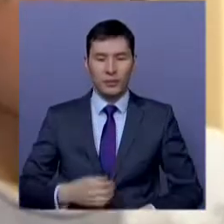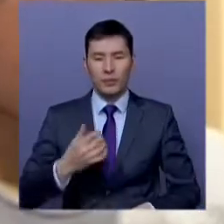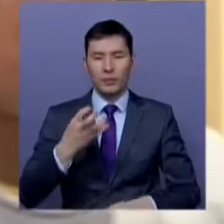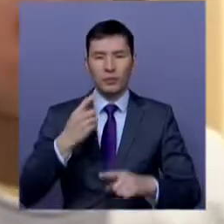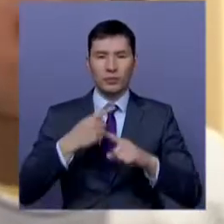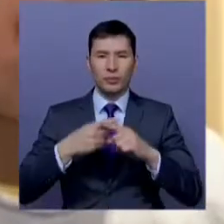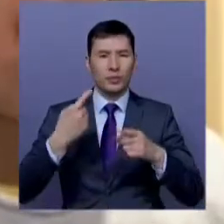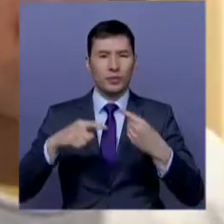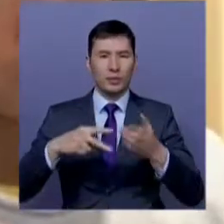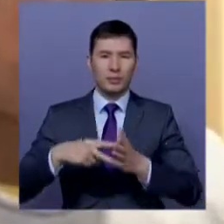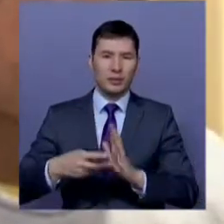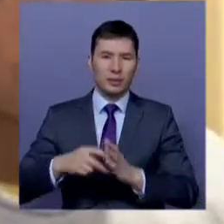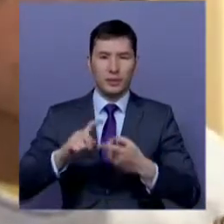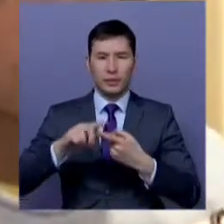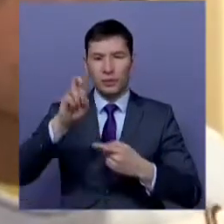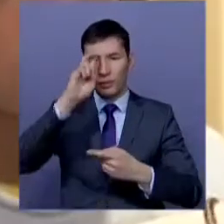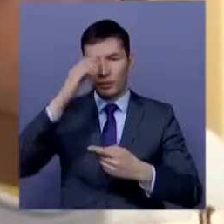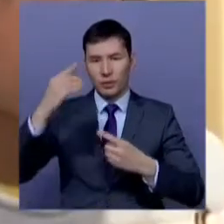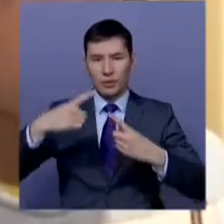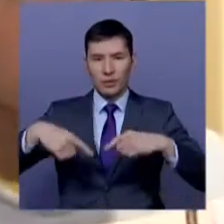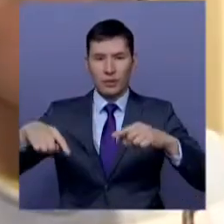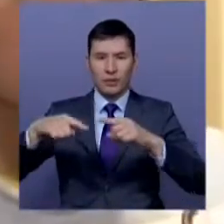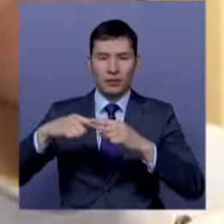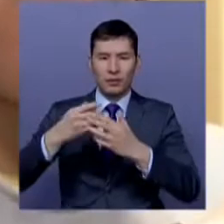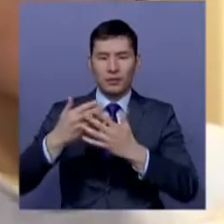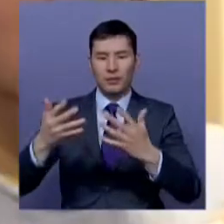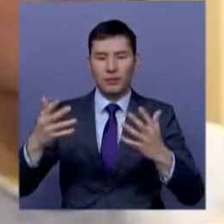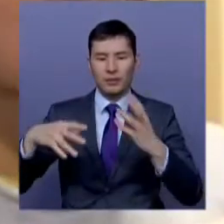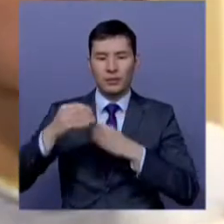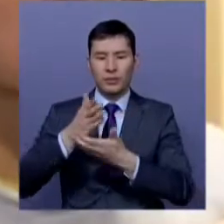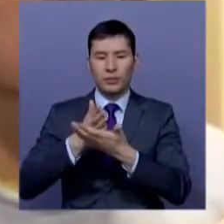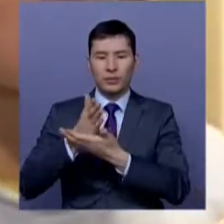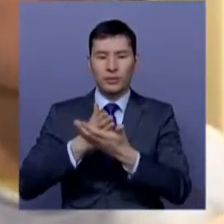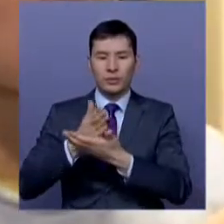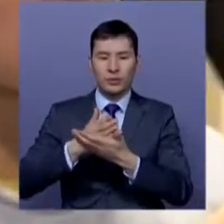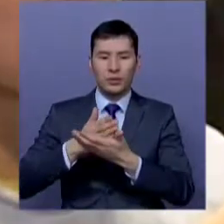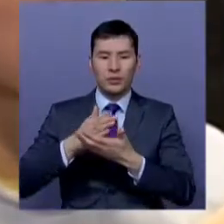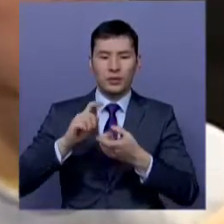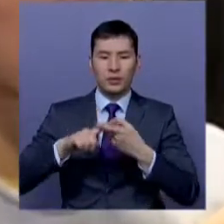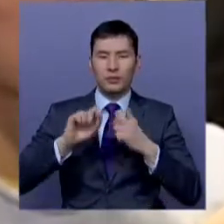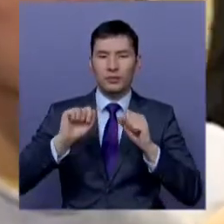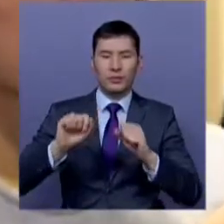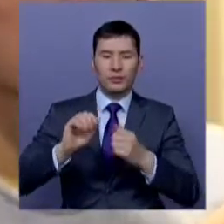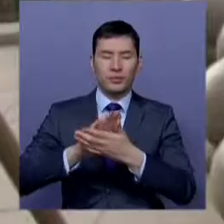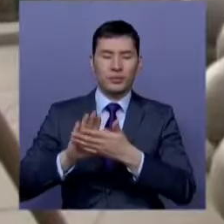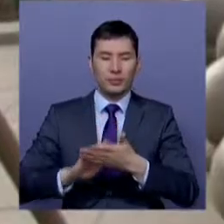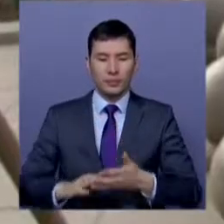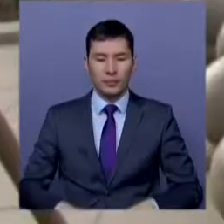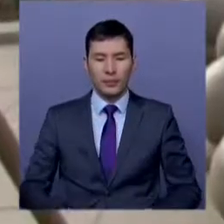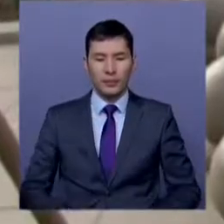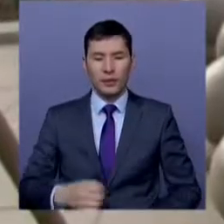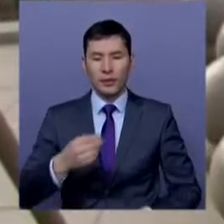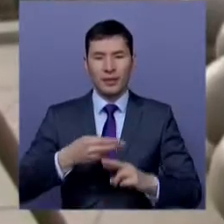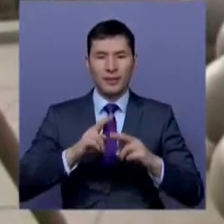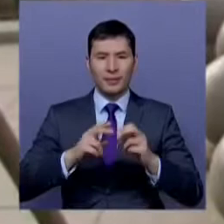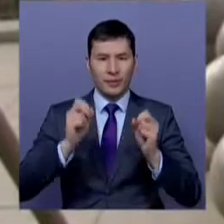да мемлекеттік органдардың қызметкерлерінің қорғау мәселе бойынша пайдаланатын болады. Аса қауіпті